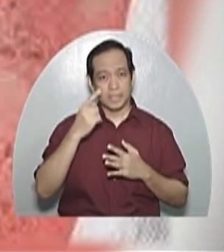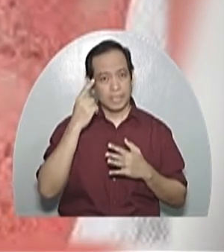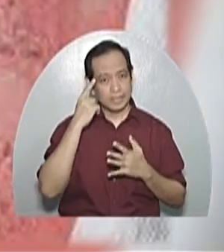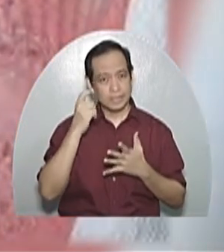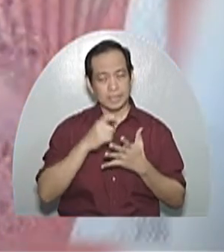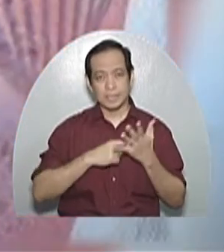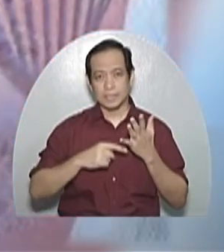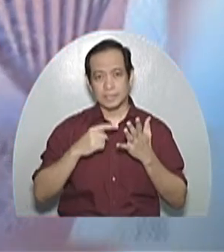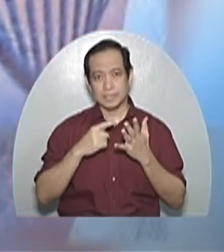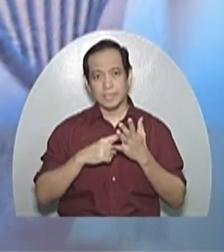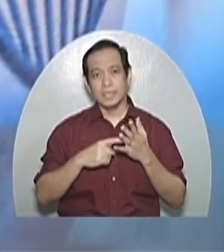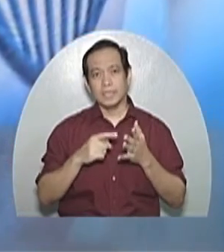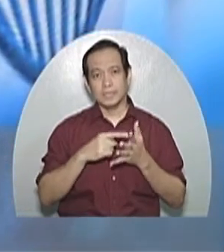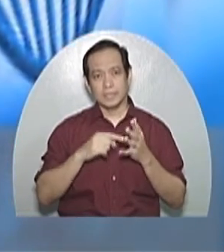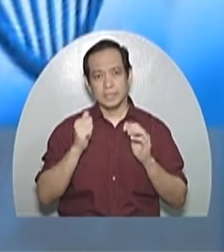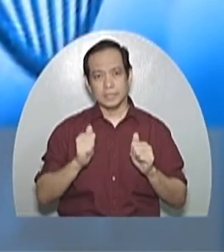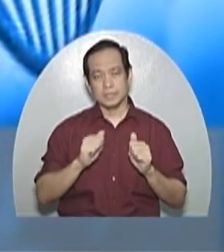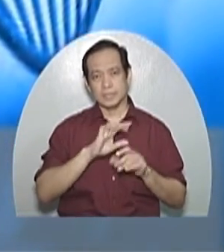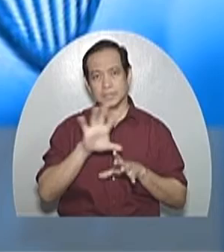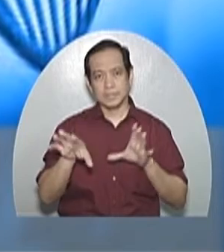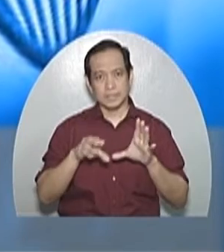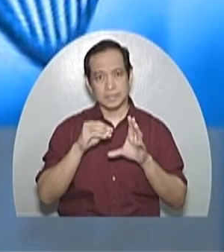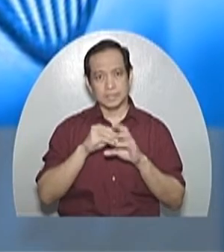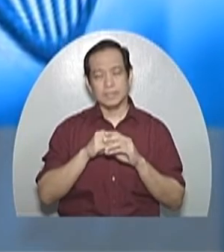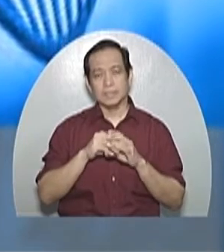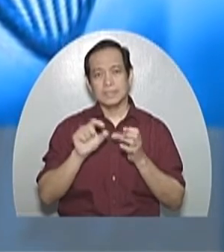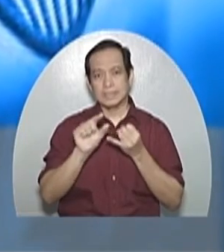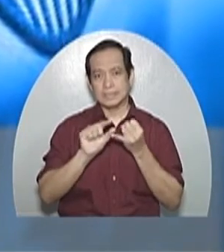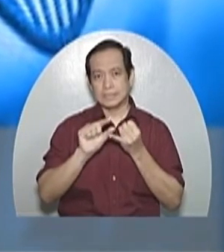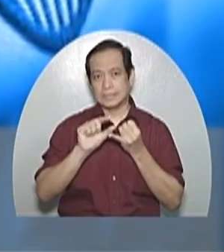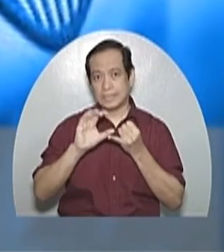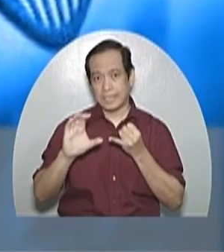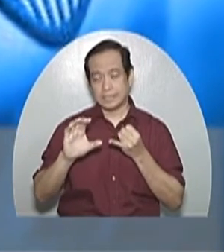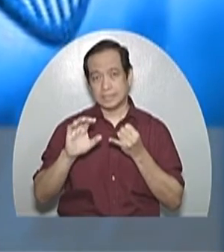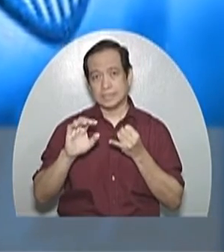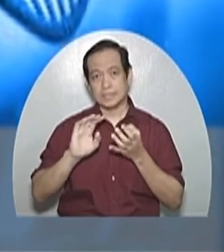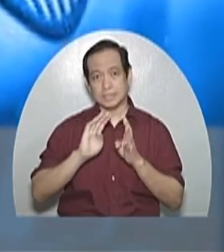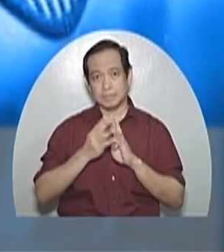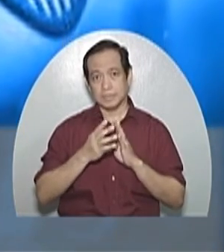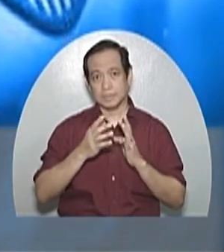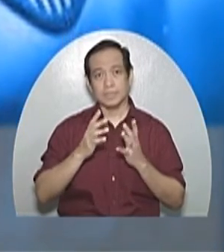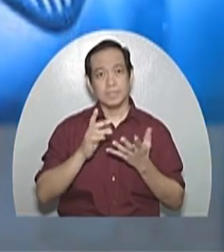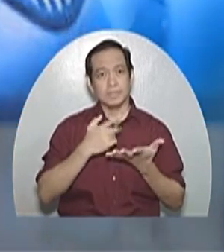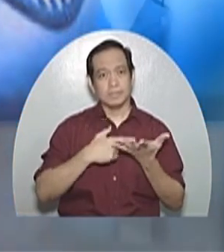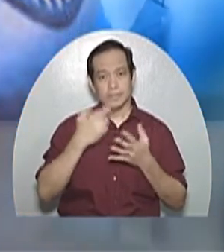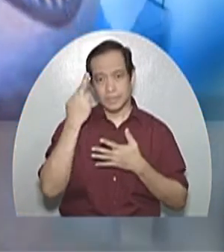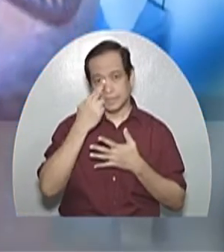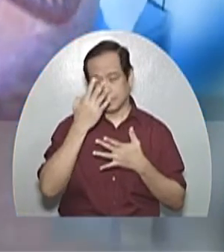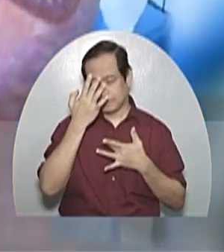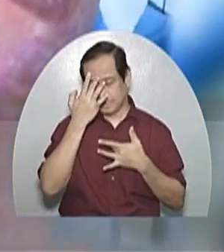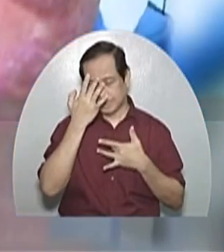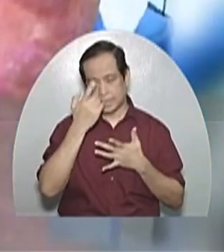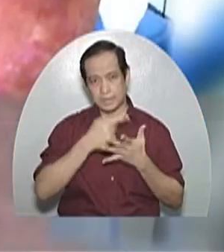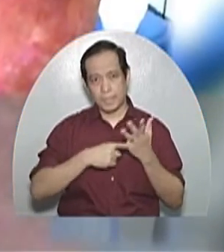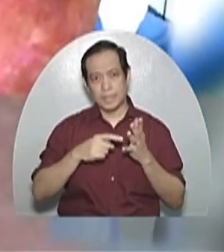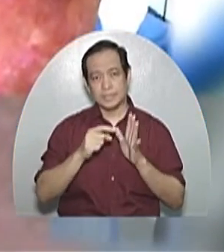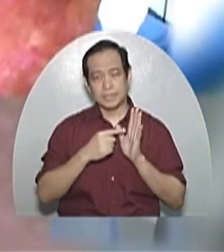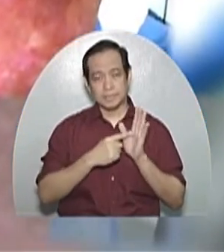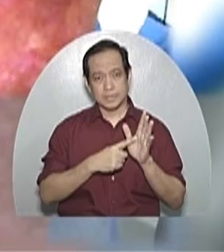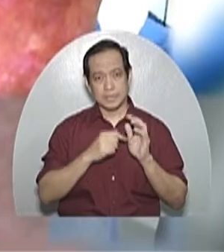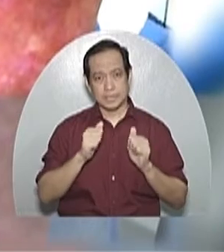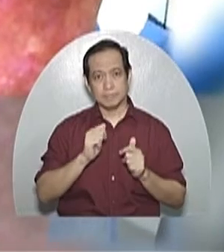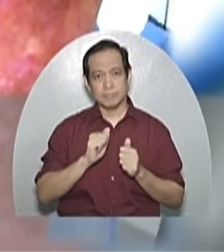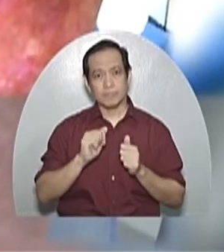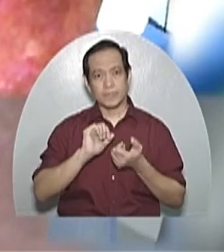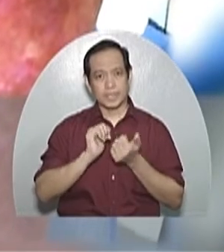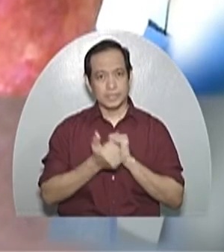nila na ito ay kasama sa genetics at nagiging sanay ng sakit. Ang sintomas ay